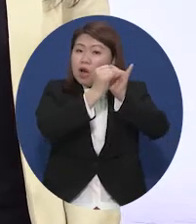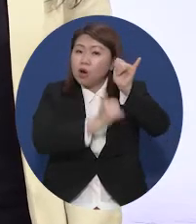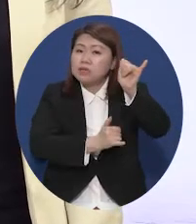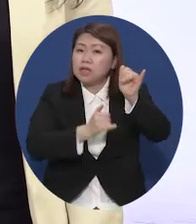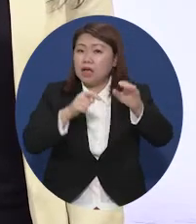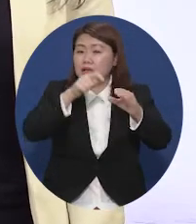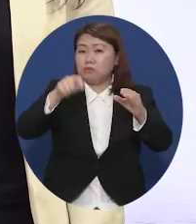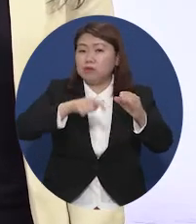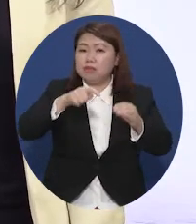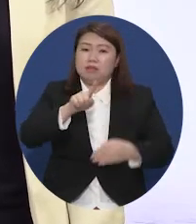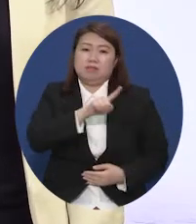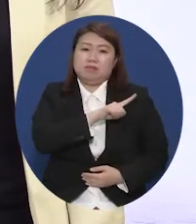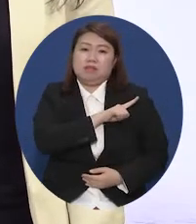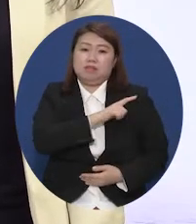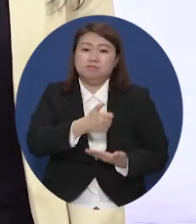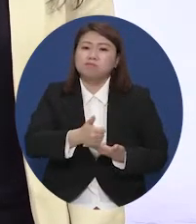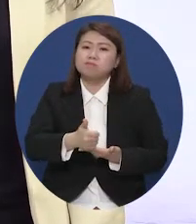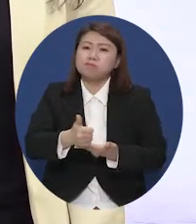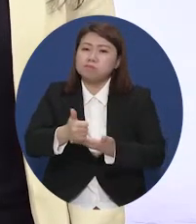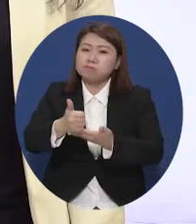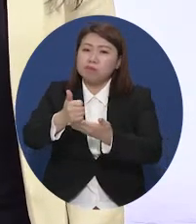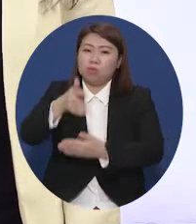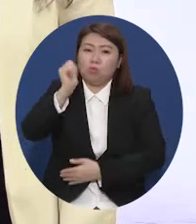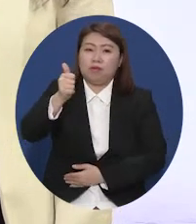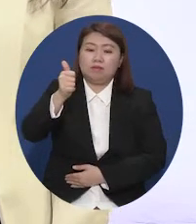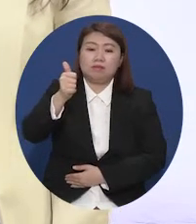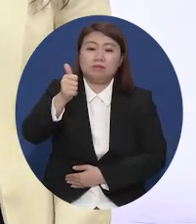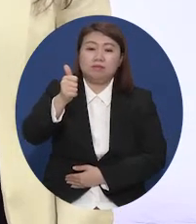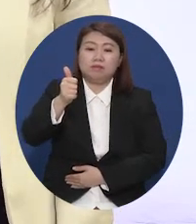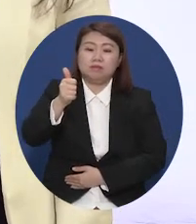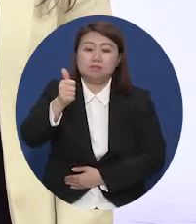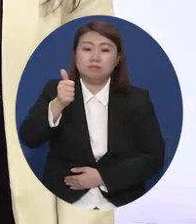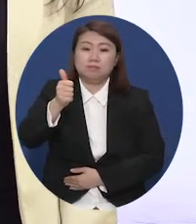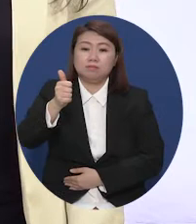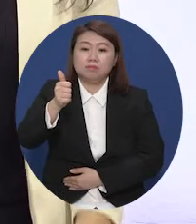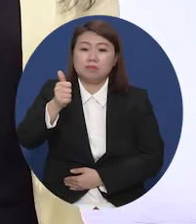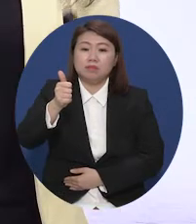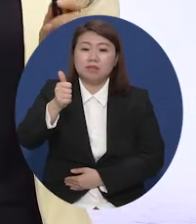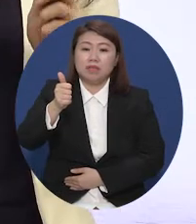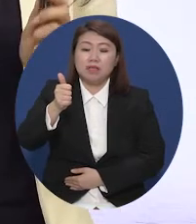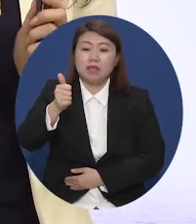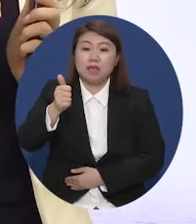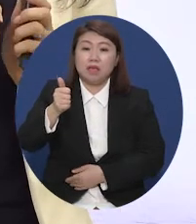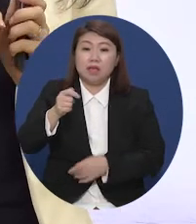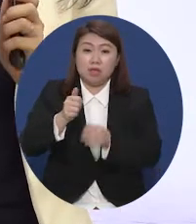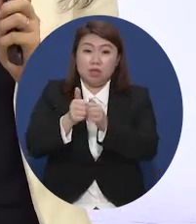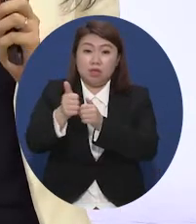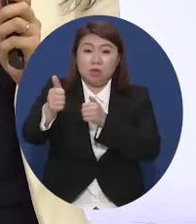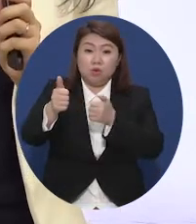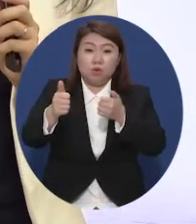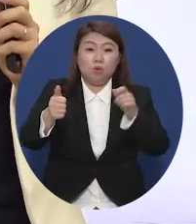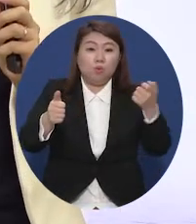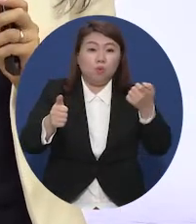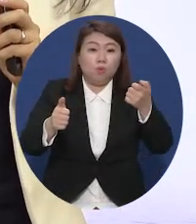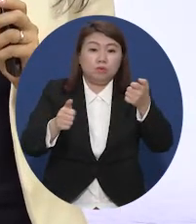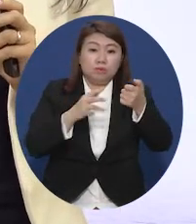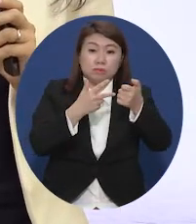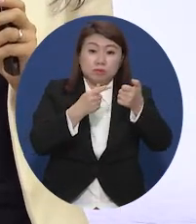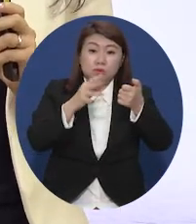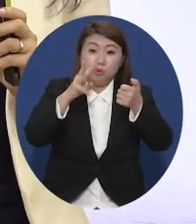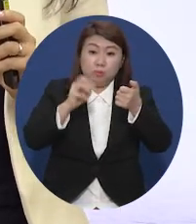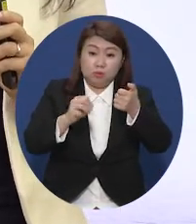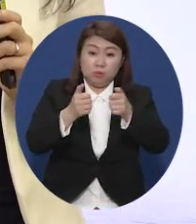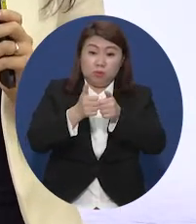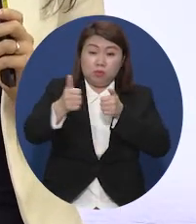가장 위대한 왕으로 추앙받는 왕입니다 사실 이 끼리고와는요 끼리고와로부터 50km 정도